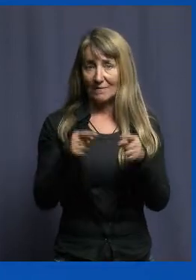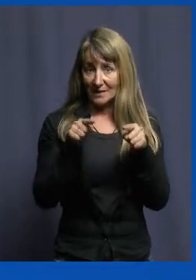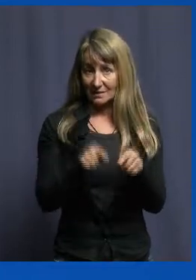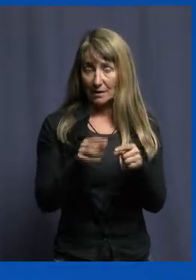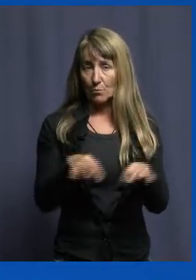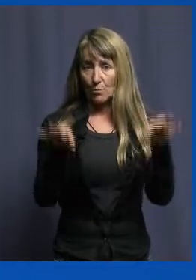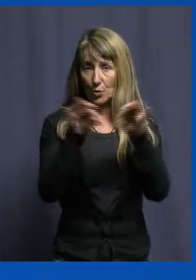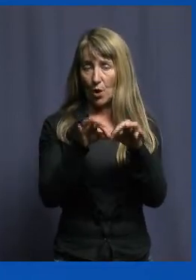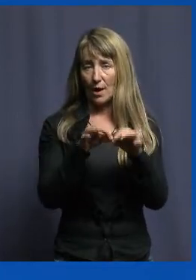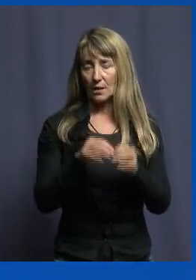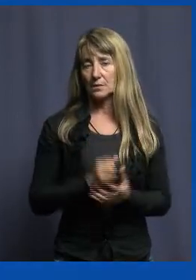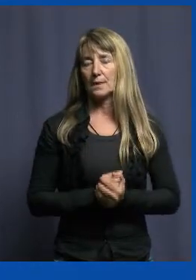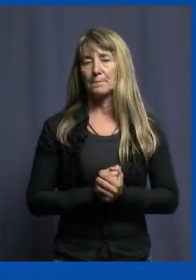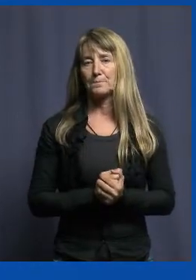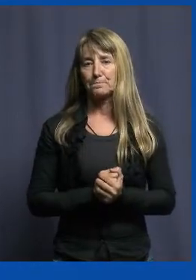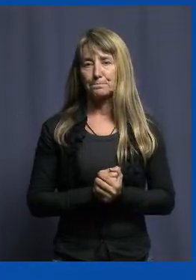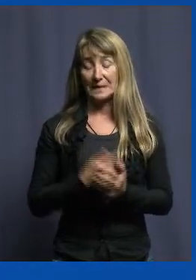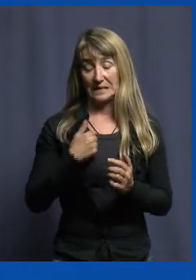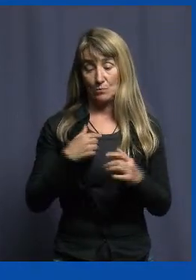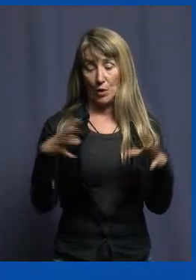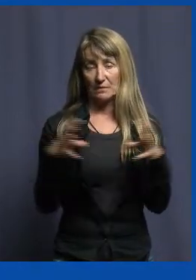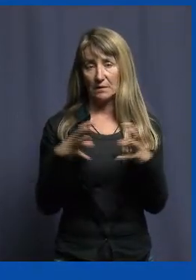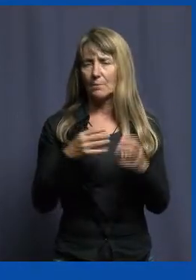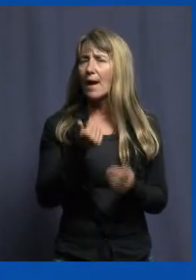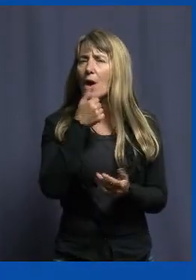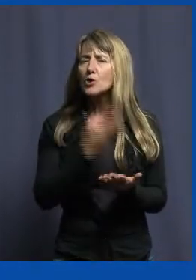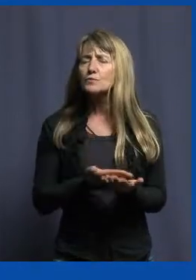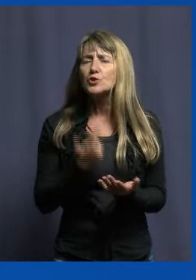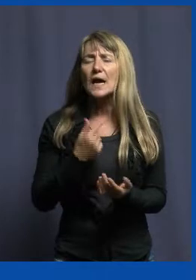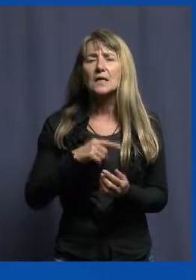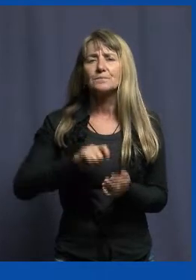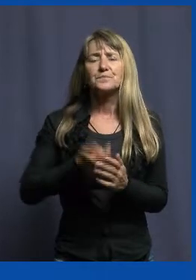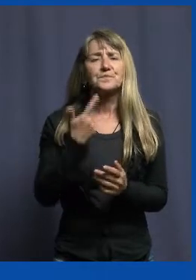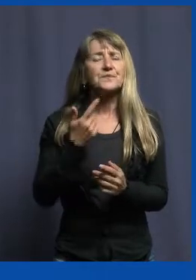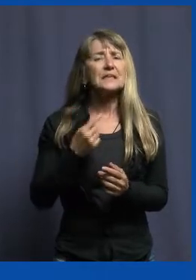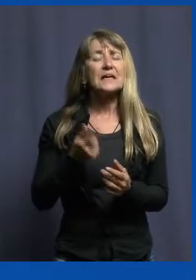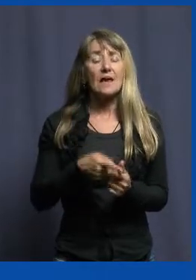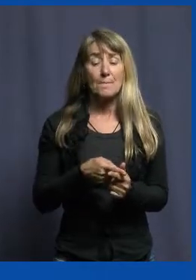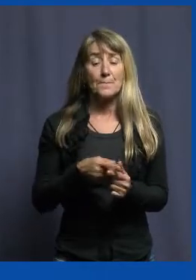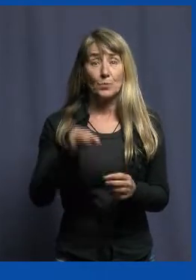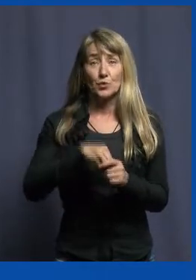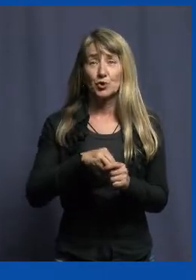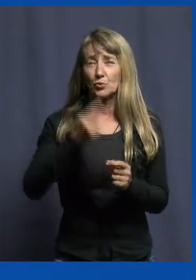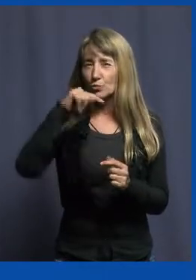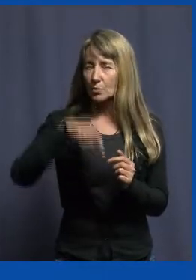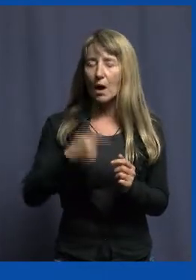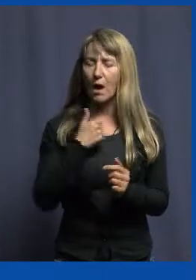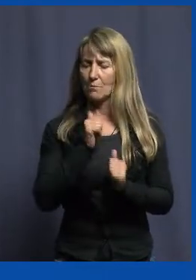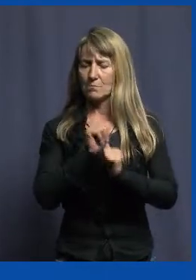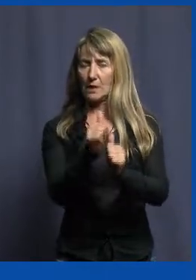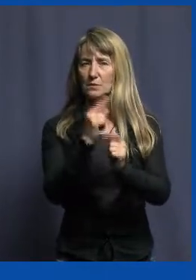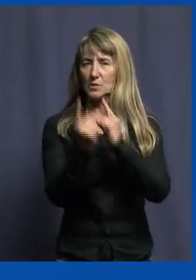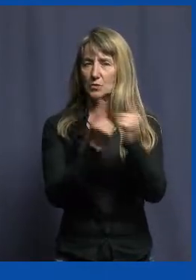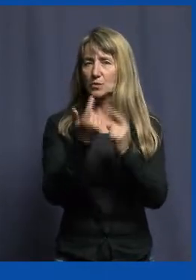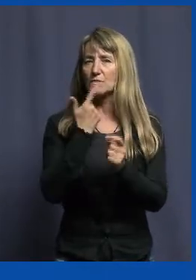tim projektima iz mog tima. Na osnovu čega zaključujete da je budžet u dubiozi? Prvo, pratim ja naravno situaciju i vidim kakve